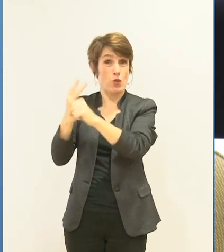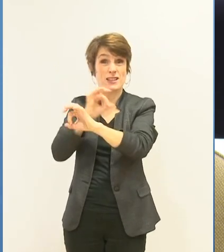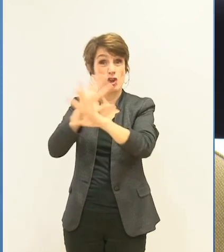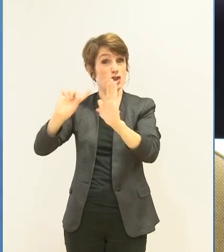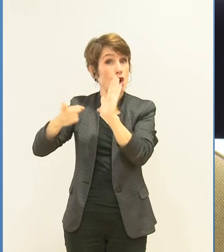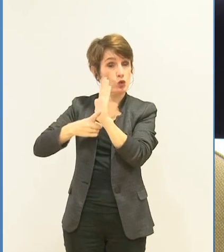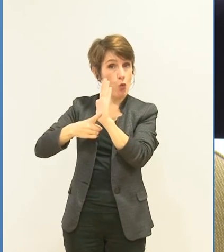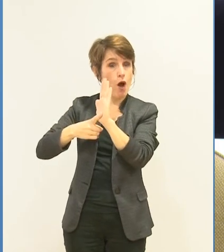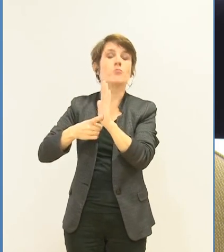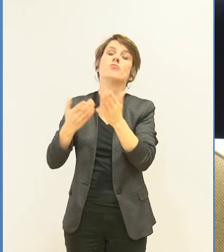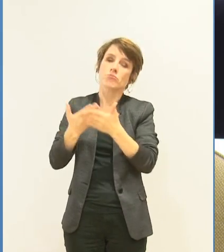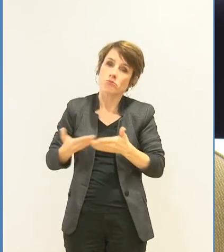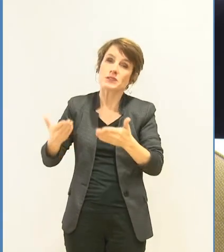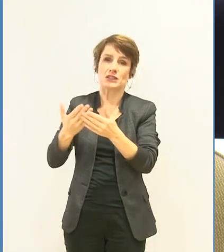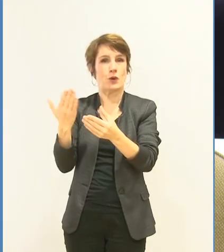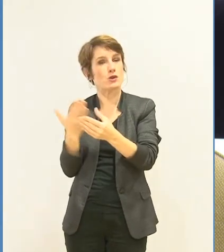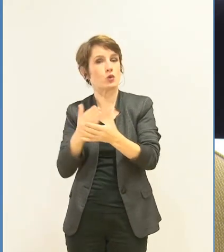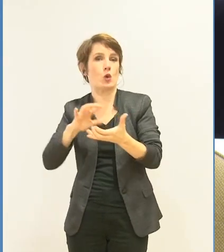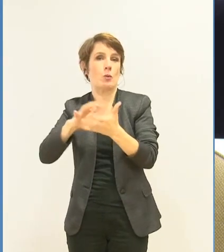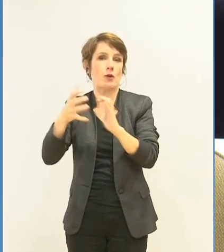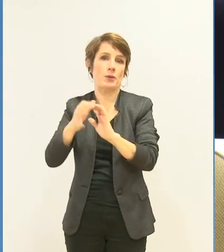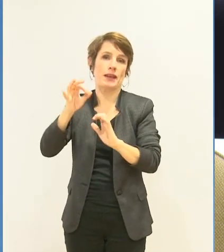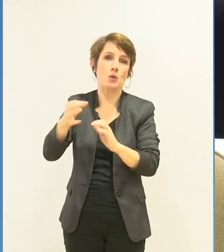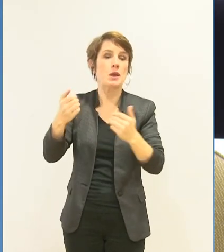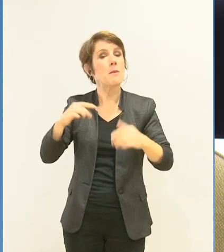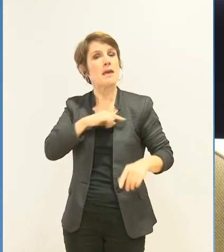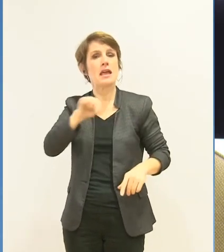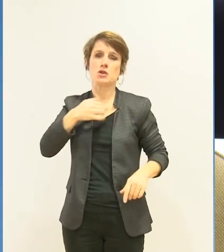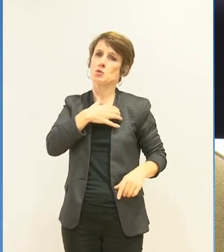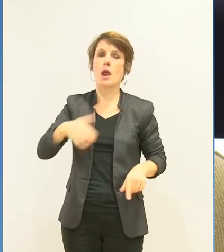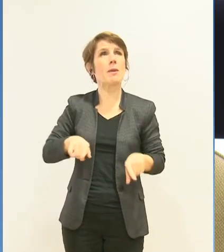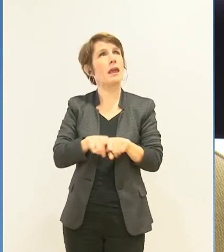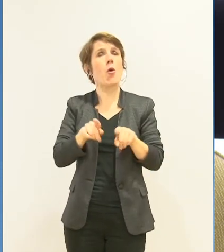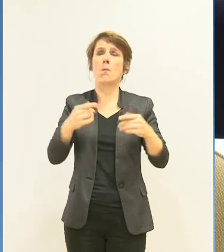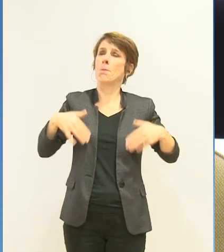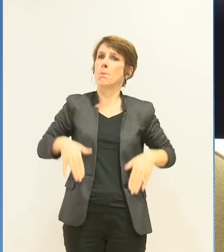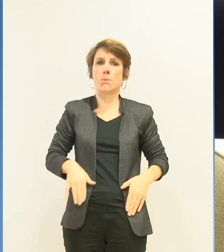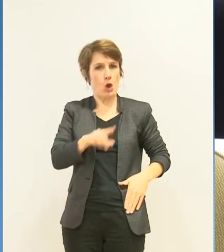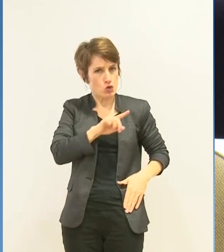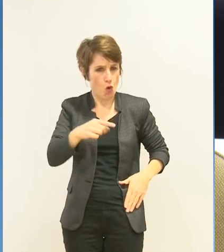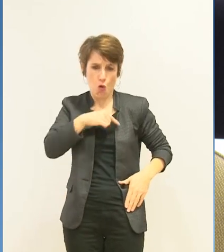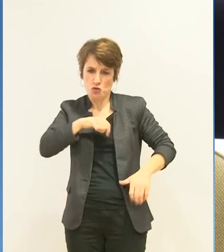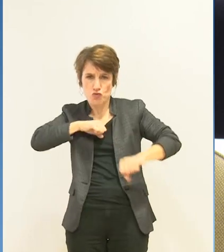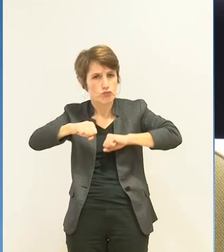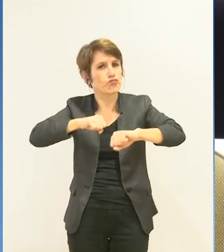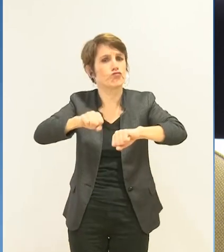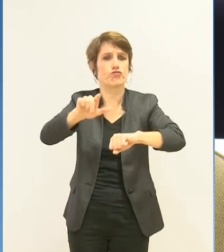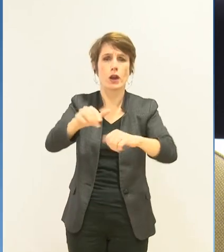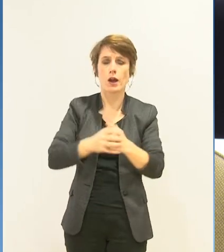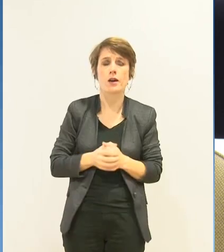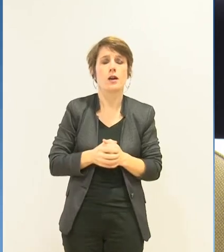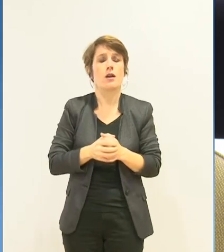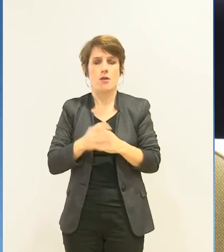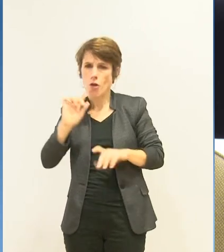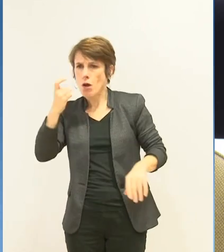complexe je vous cite toujours notre municipalité n'est jamais restée passive est consciente du troubles générés nous